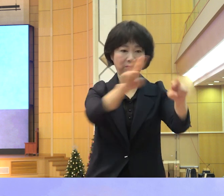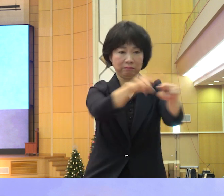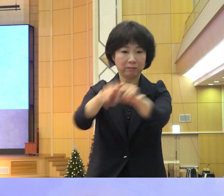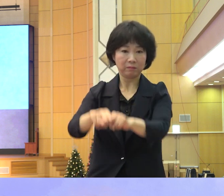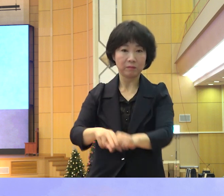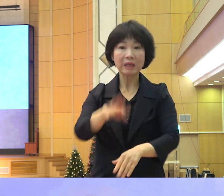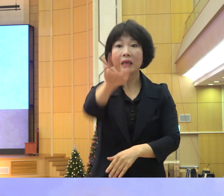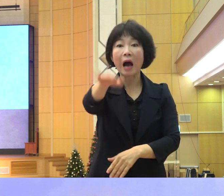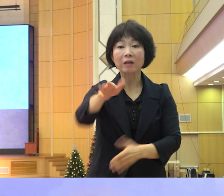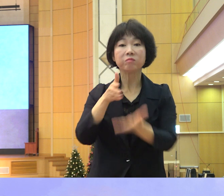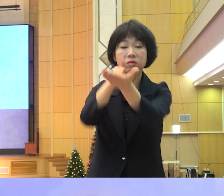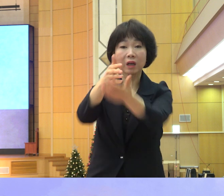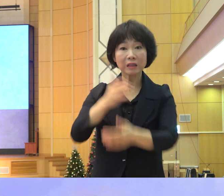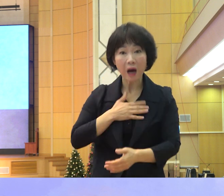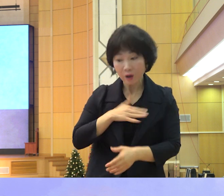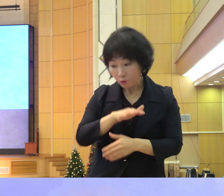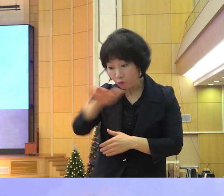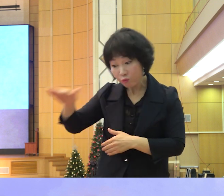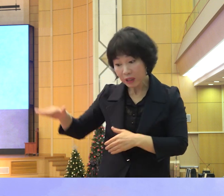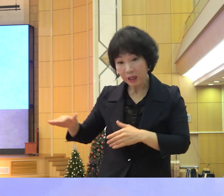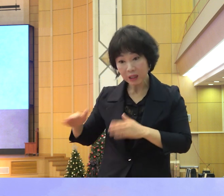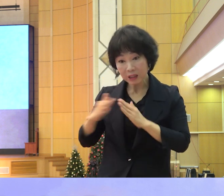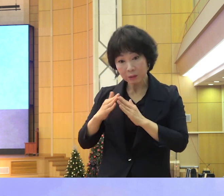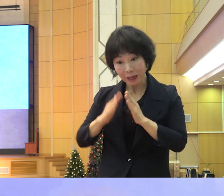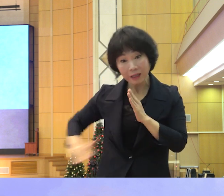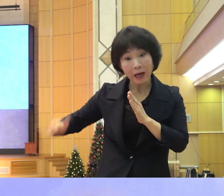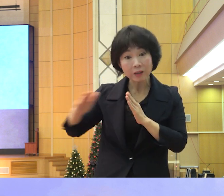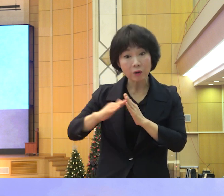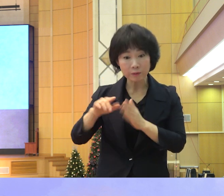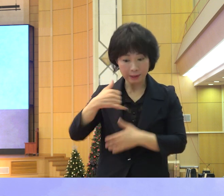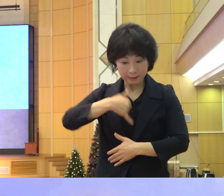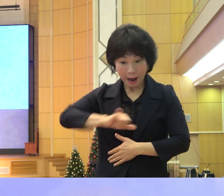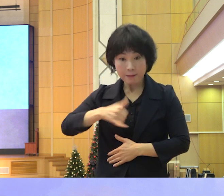우리 집안은 자손이 귀하다.